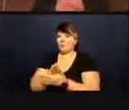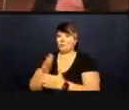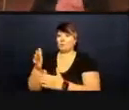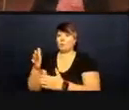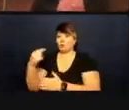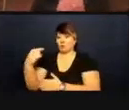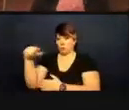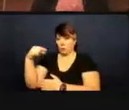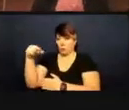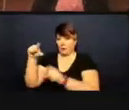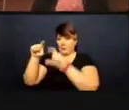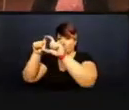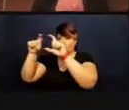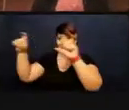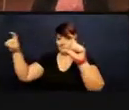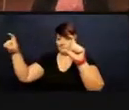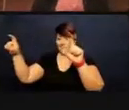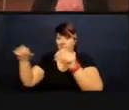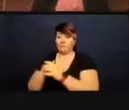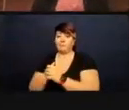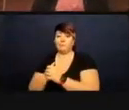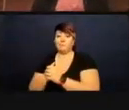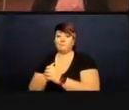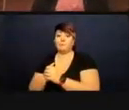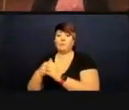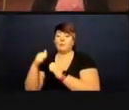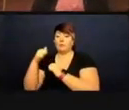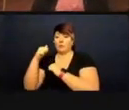Tulienda katika shule mbalimbali na